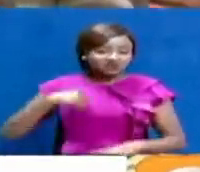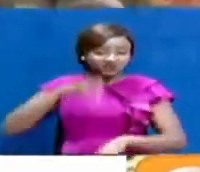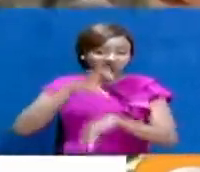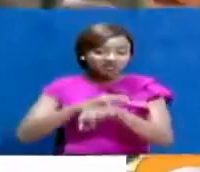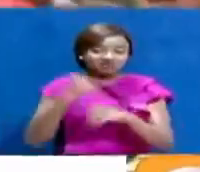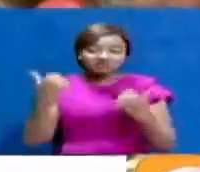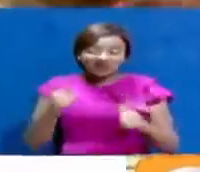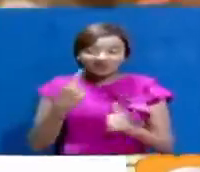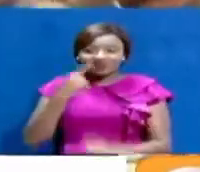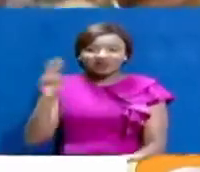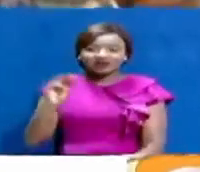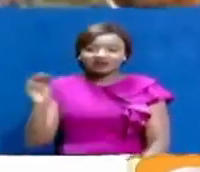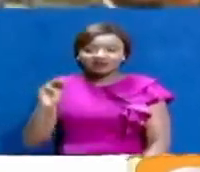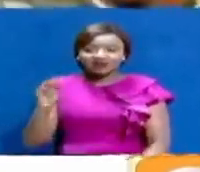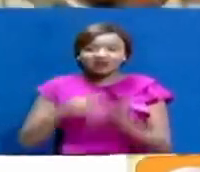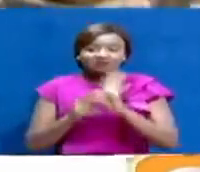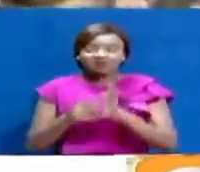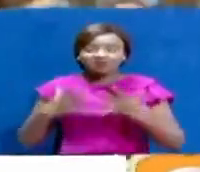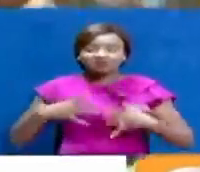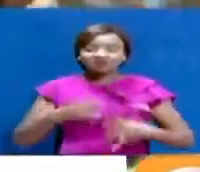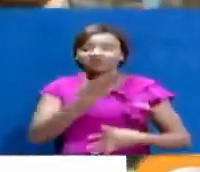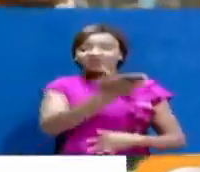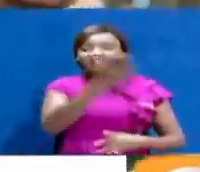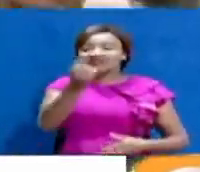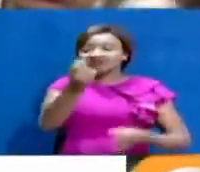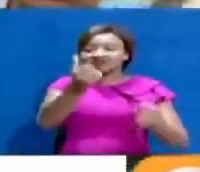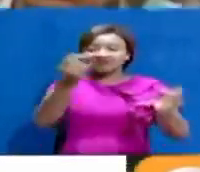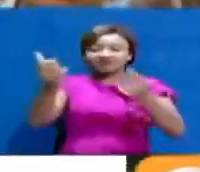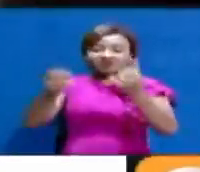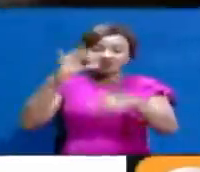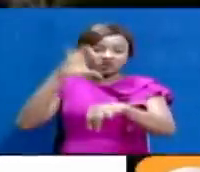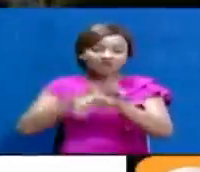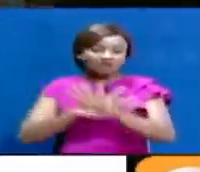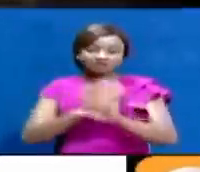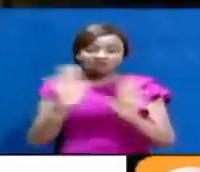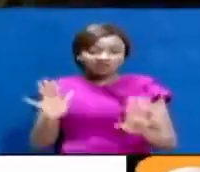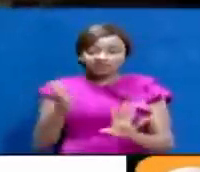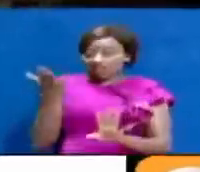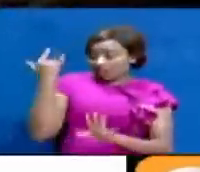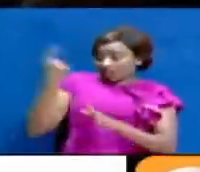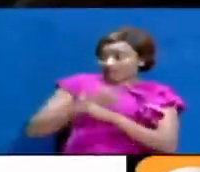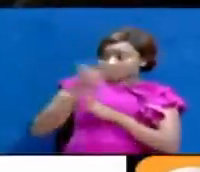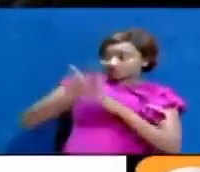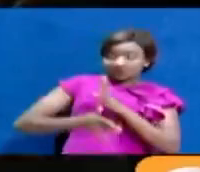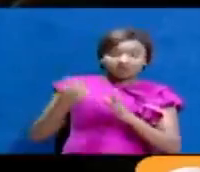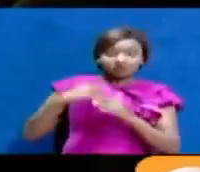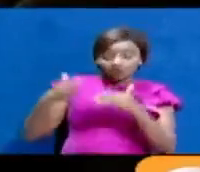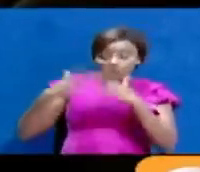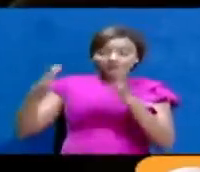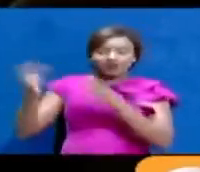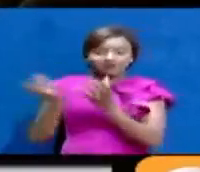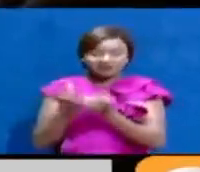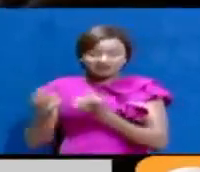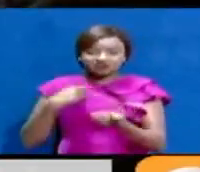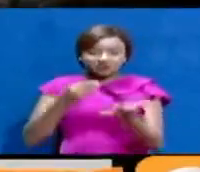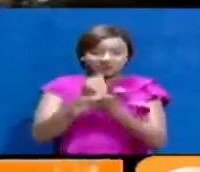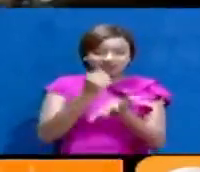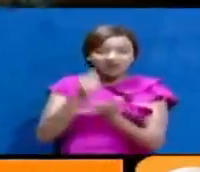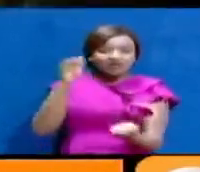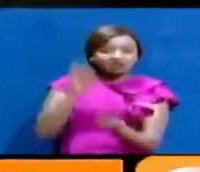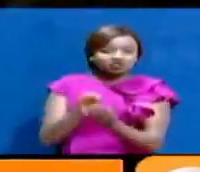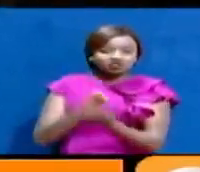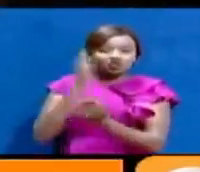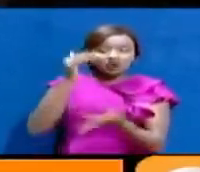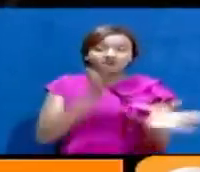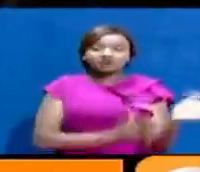atujapata 100 million ilienda kwa mikono ya few individuals huko ndani. The last weekend tumeka biashara zetu, tumeka stock